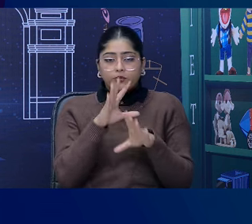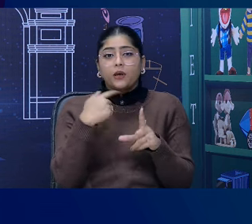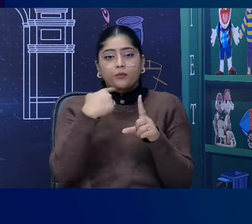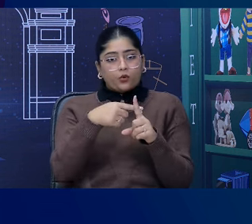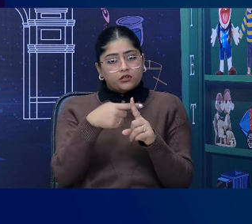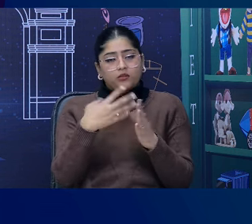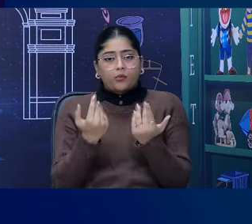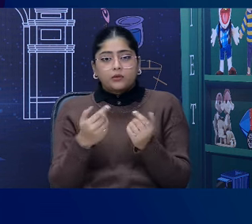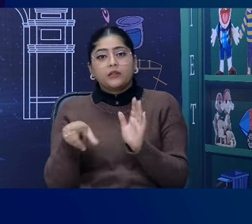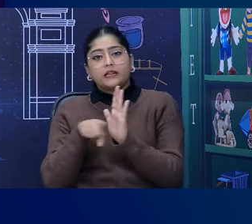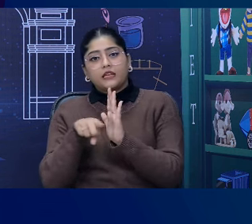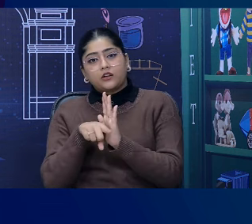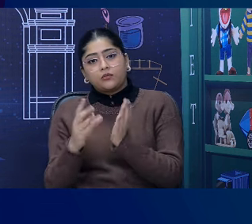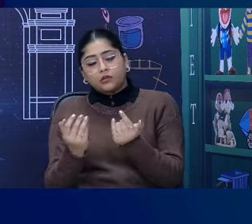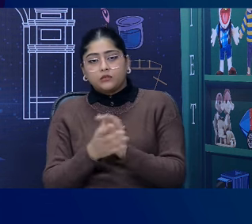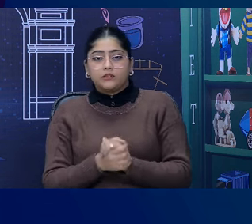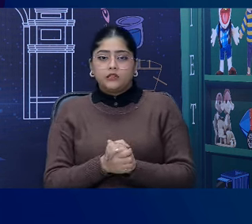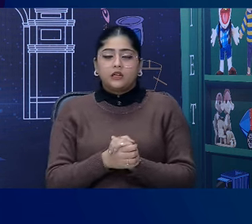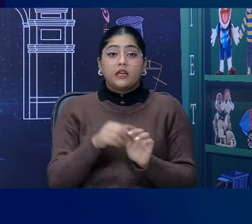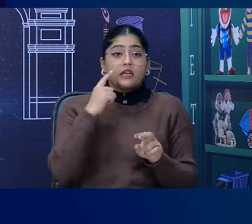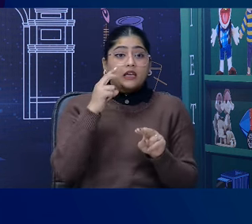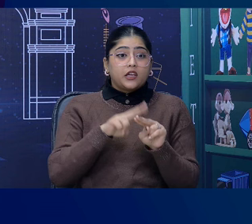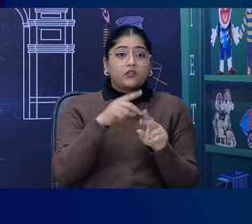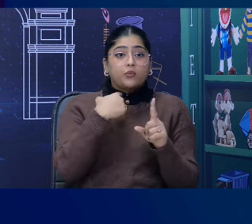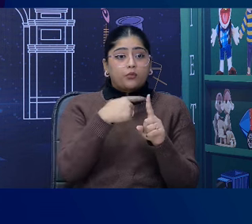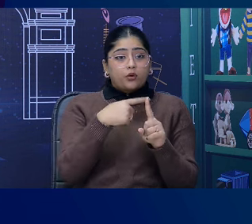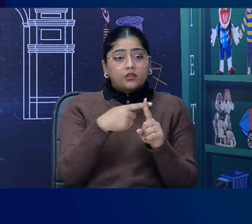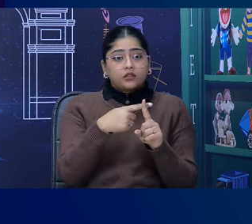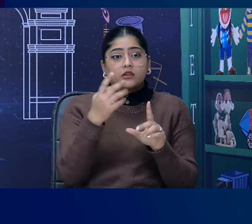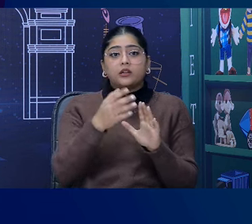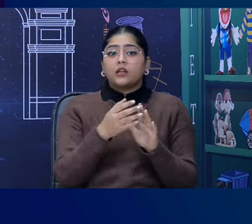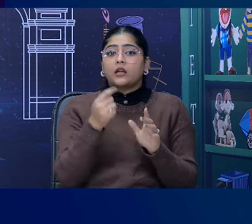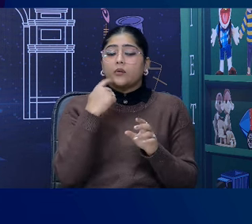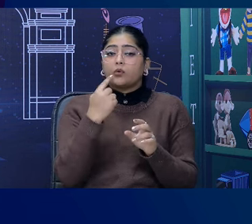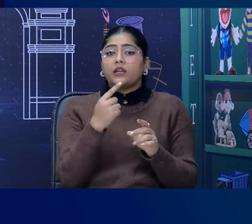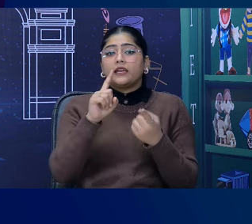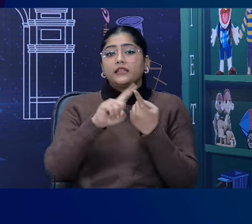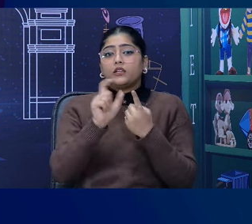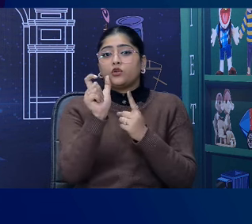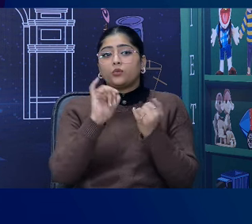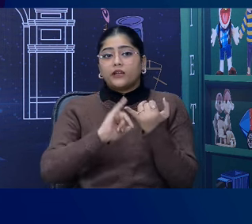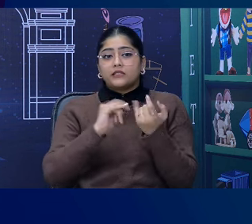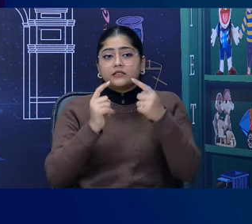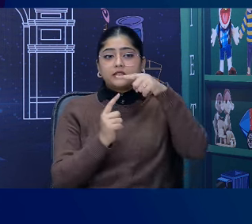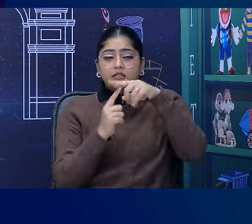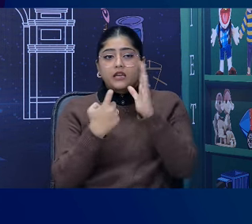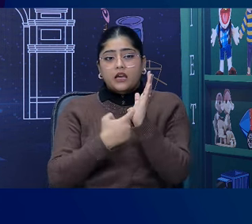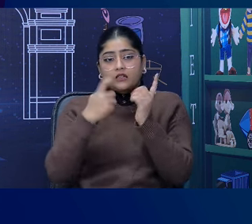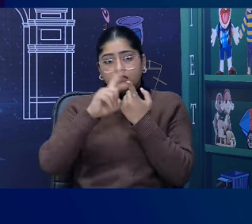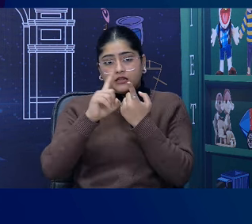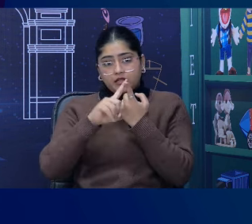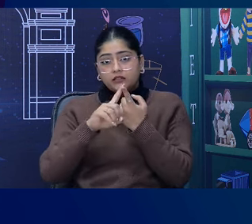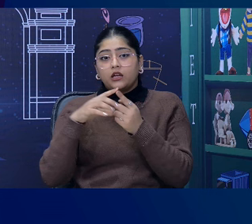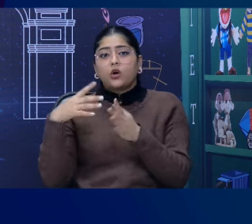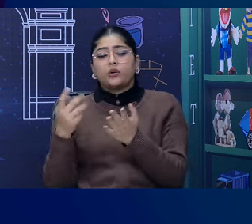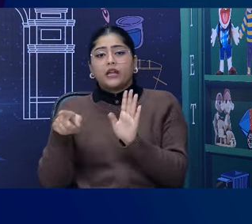है पॉजिटिव स्ट्रेस को हम बोलते हैं यूट्रेस नेगेटिव स्ट्रेस को हम बोलते हैं डिस्ट्रेस पॉजिटिव स्ट्रेस फॉर स्पेशली अगर मैं स्टूडेंट्स